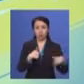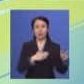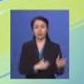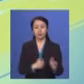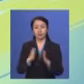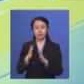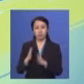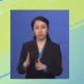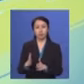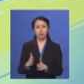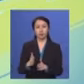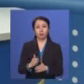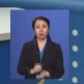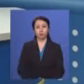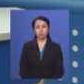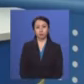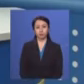международных организаций.